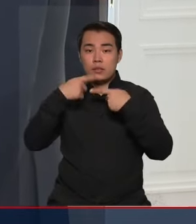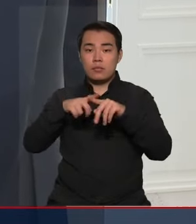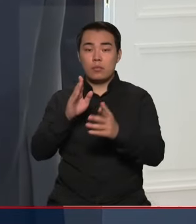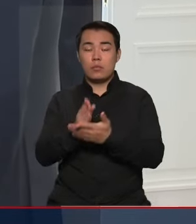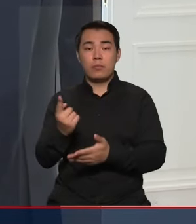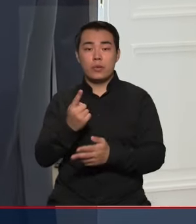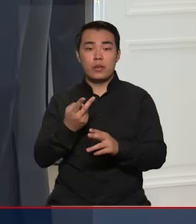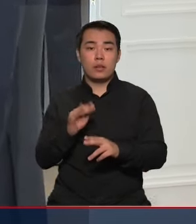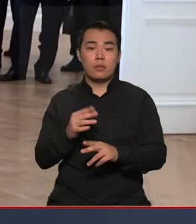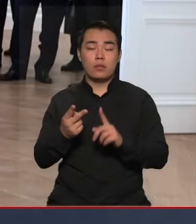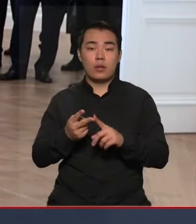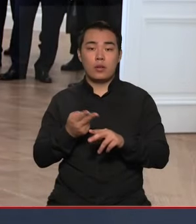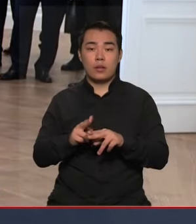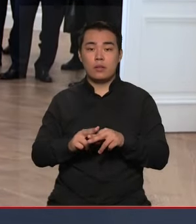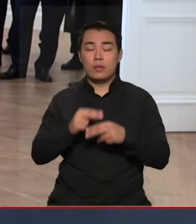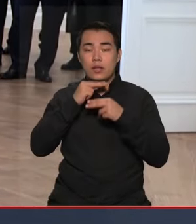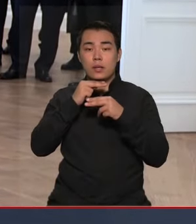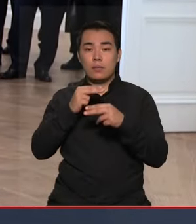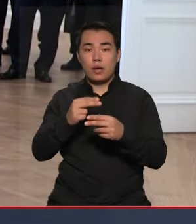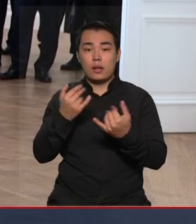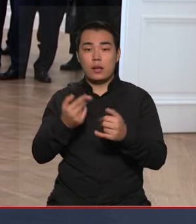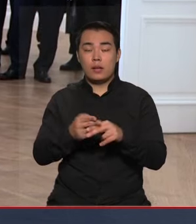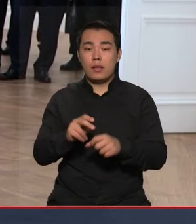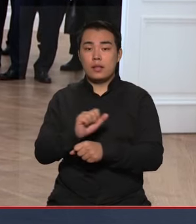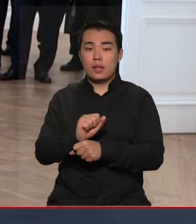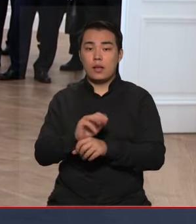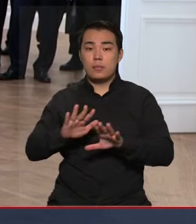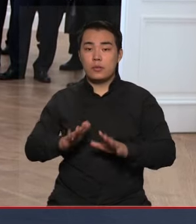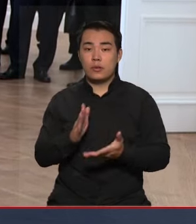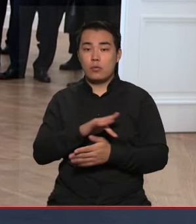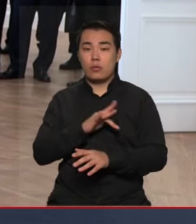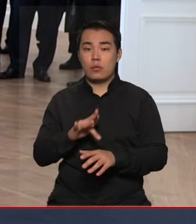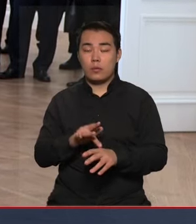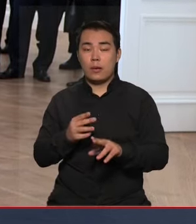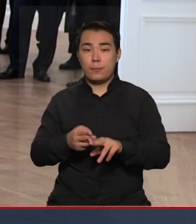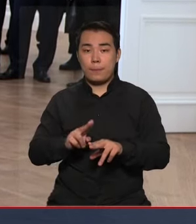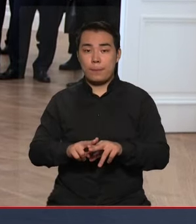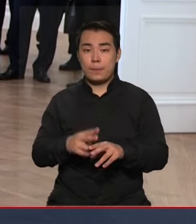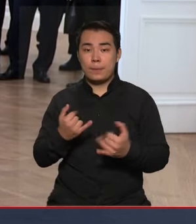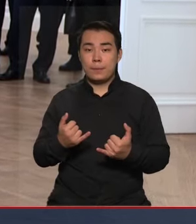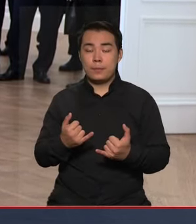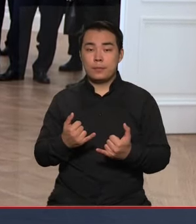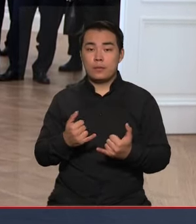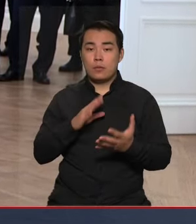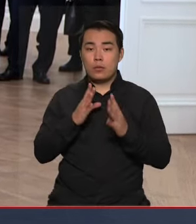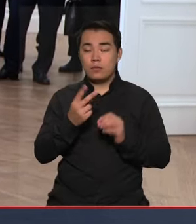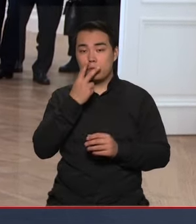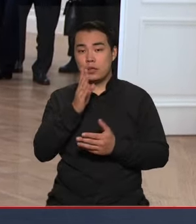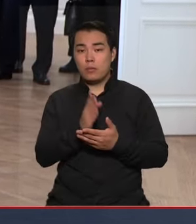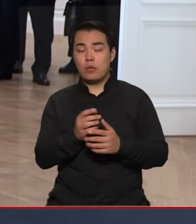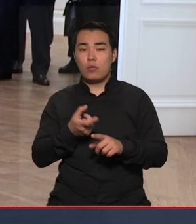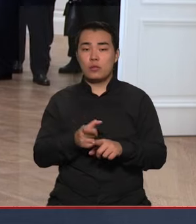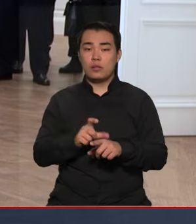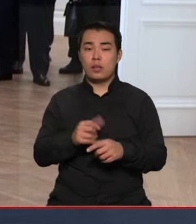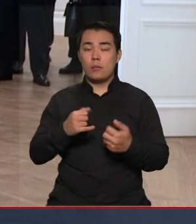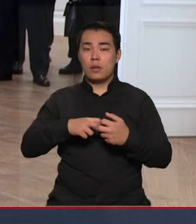первое. Во-вторых, обратите особое внимание на транспортную ситуацию в городе. Она видна невооруженным взглядом. Очень